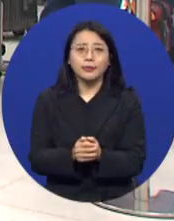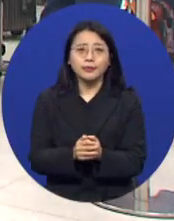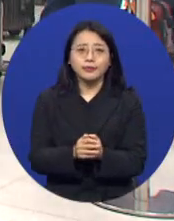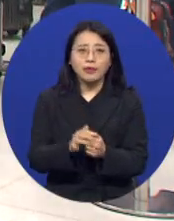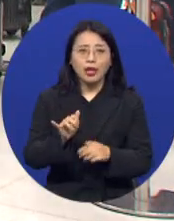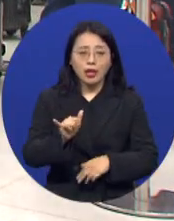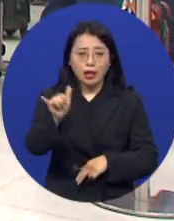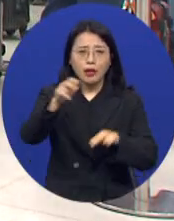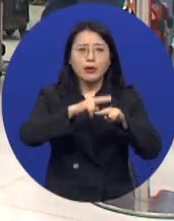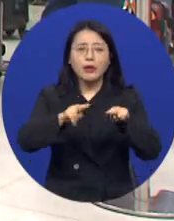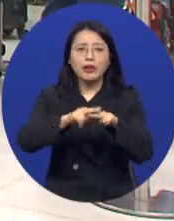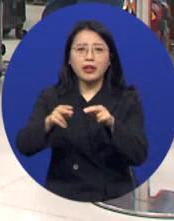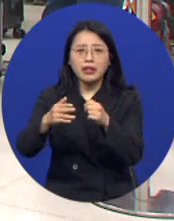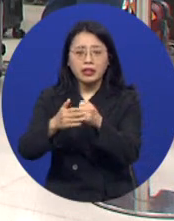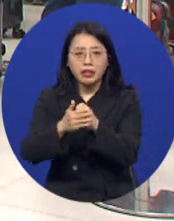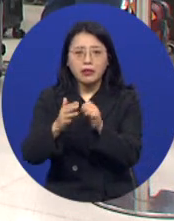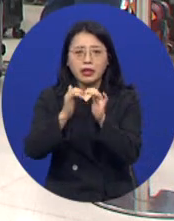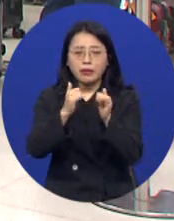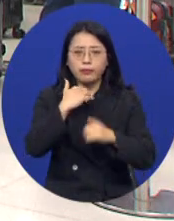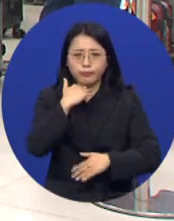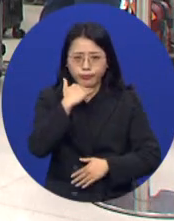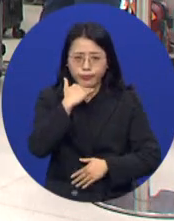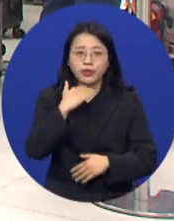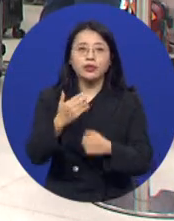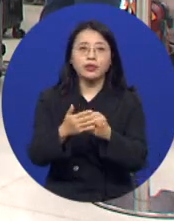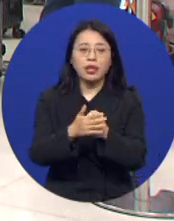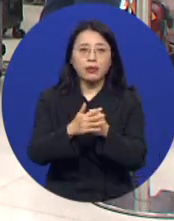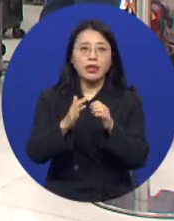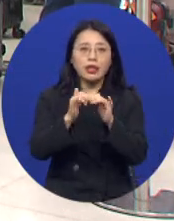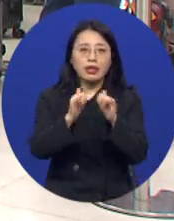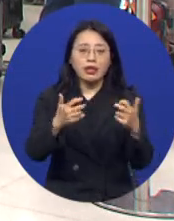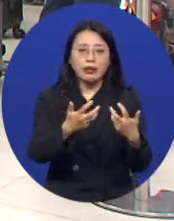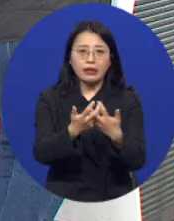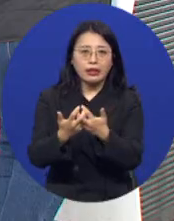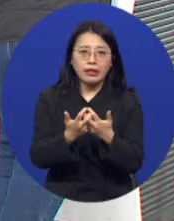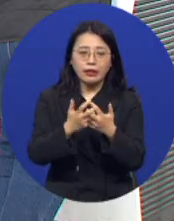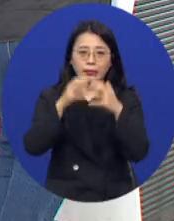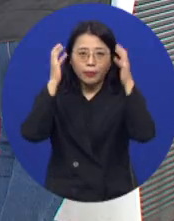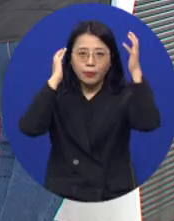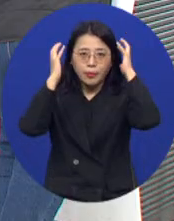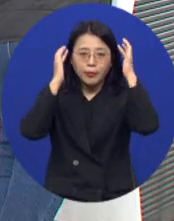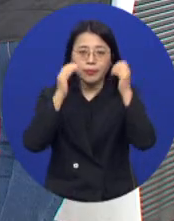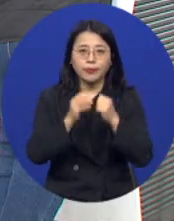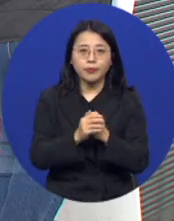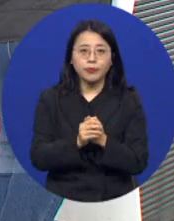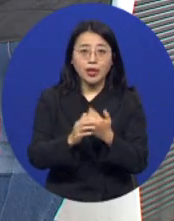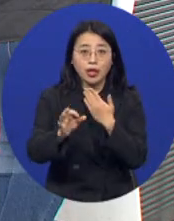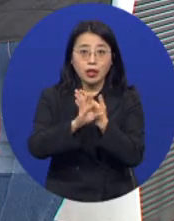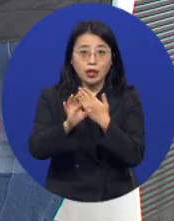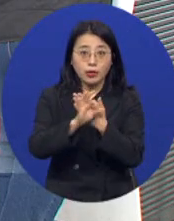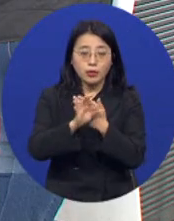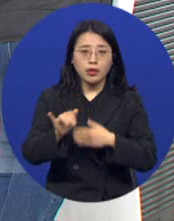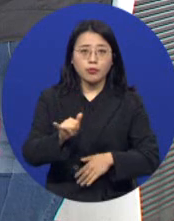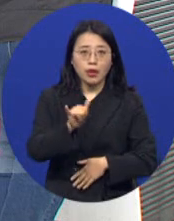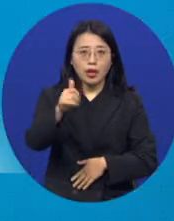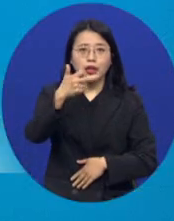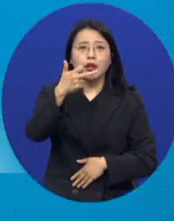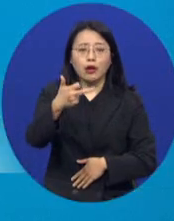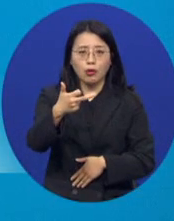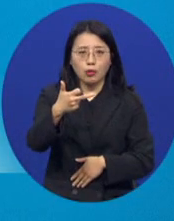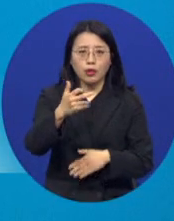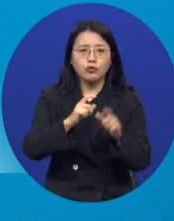결항으로 제주에 발이 묶인 승객들이 몰리면서 제주 공항은 북새통을 이뤘습니다. 임시 항공기 17편이